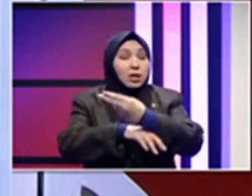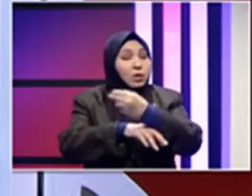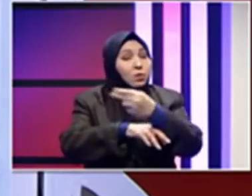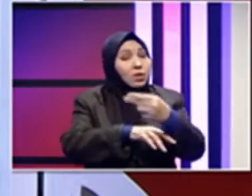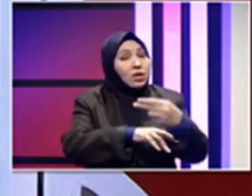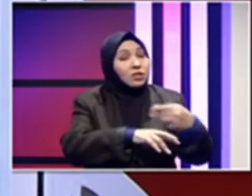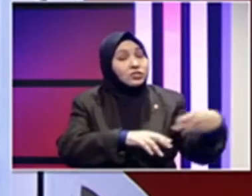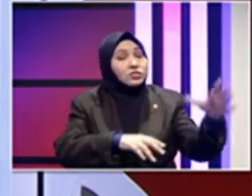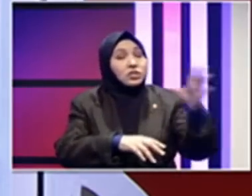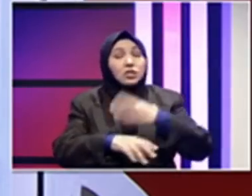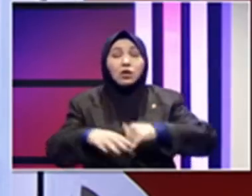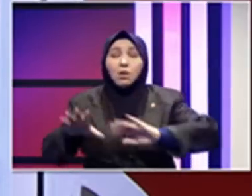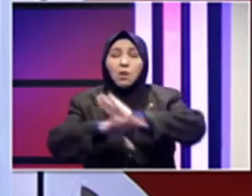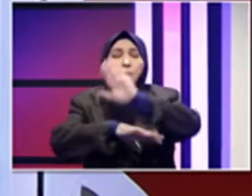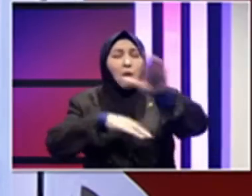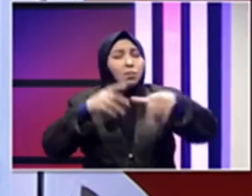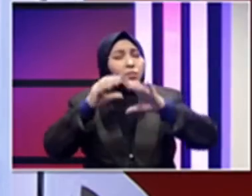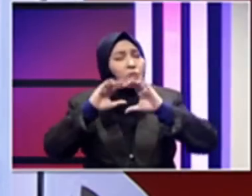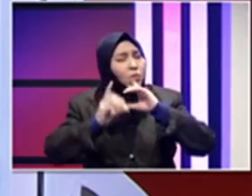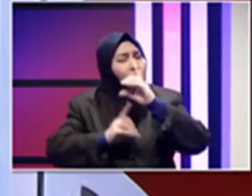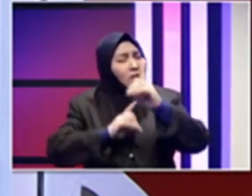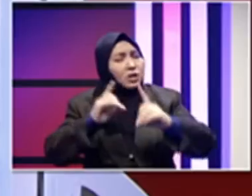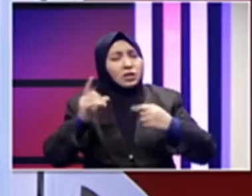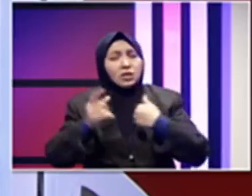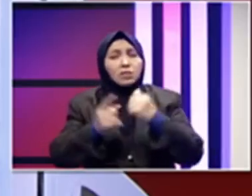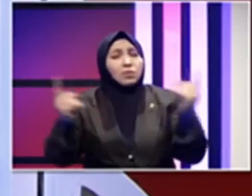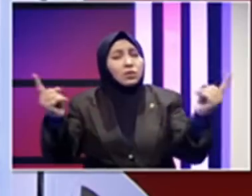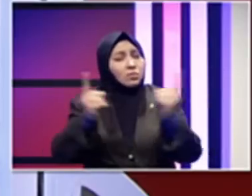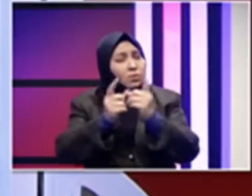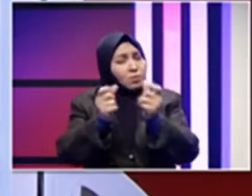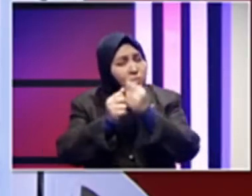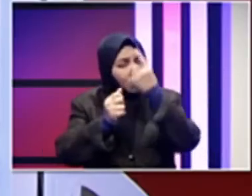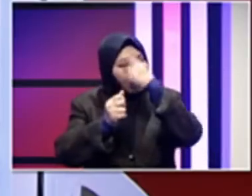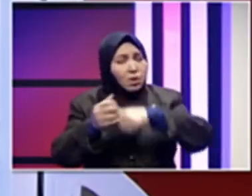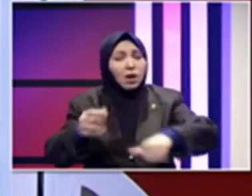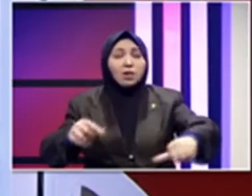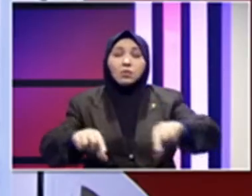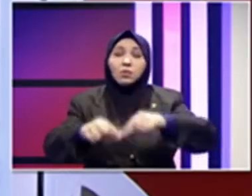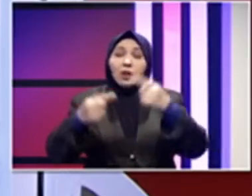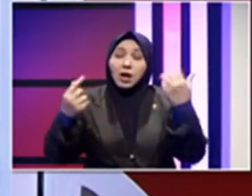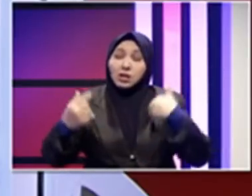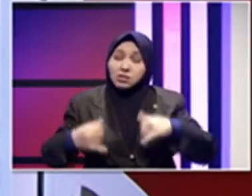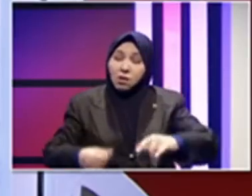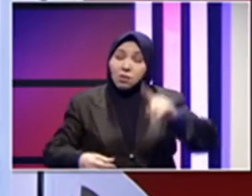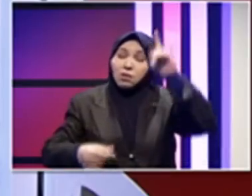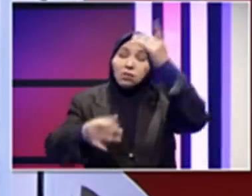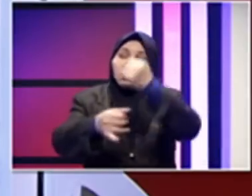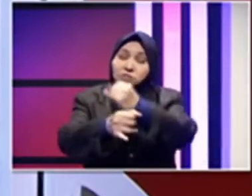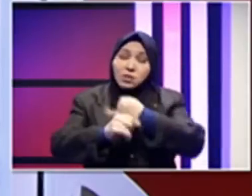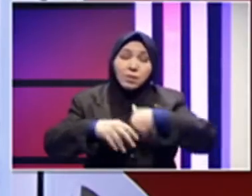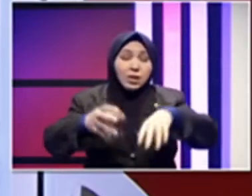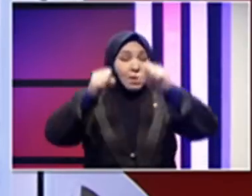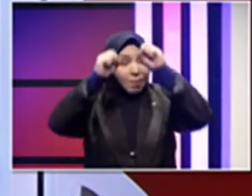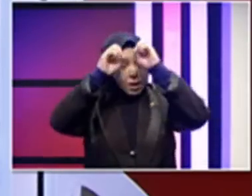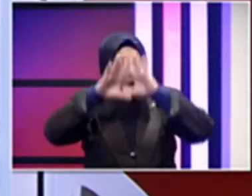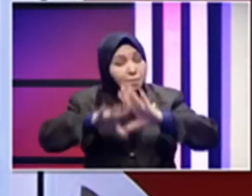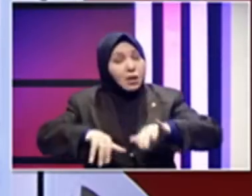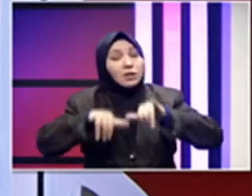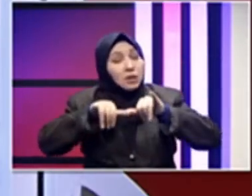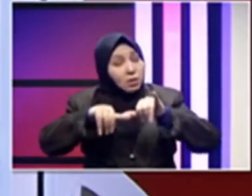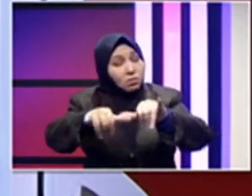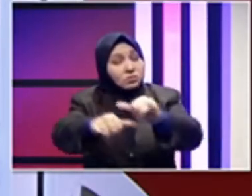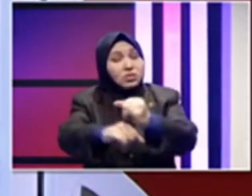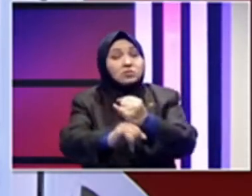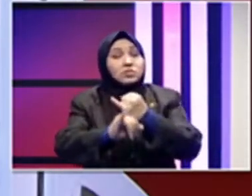mana juga di seluruh dunia ini, asalkan kita bertemu kerana Al-Quran, kita doakan Allah izinkan kita mendapat rahmat, terus kita